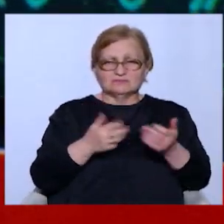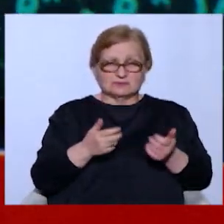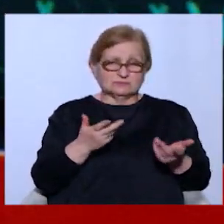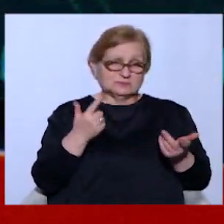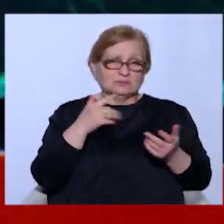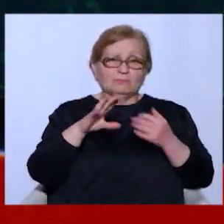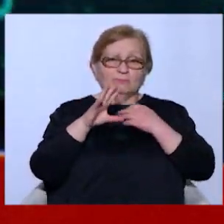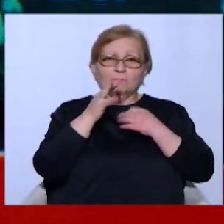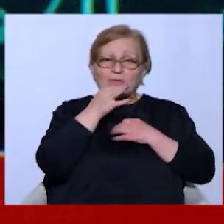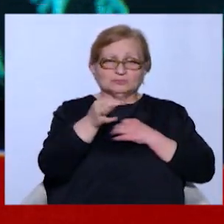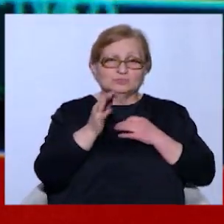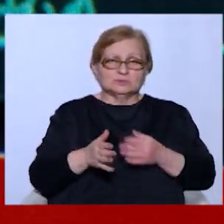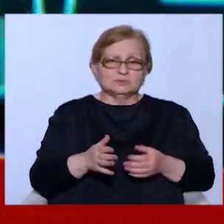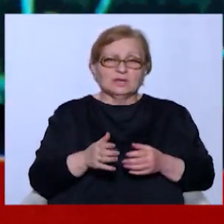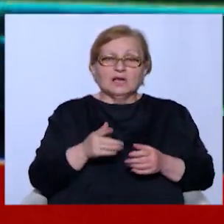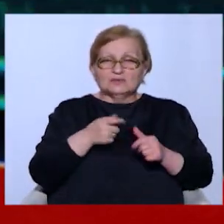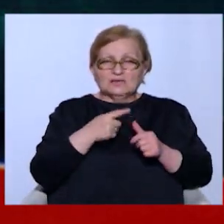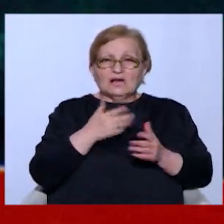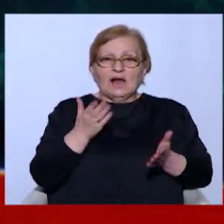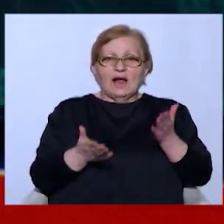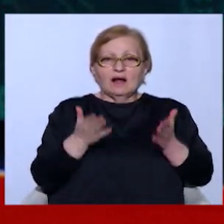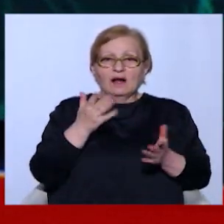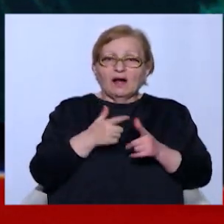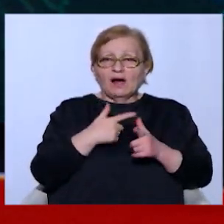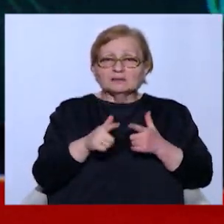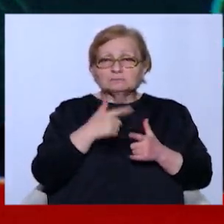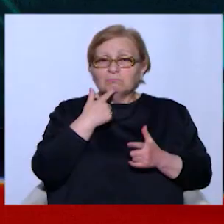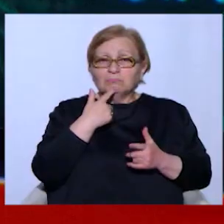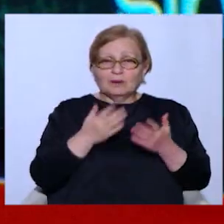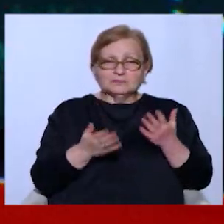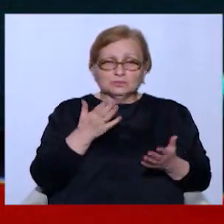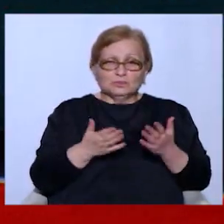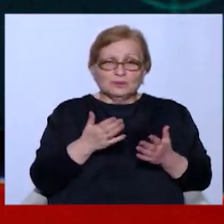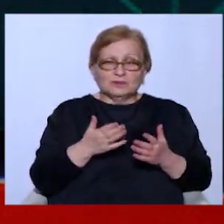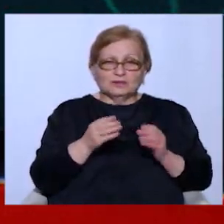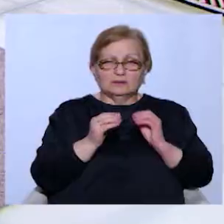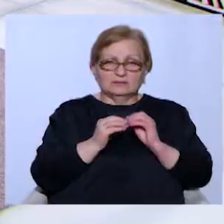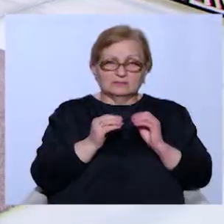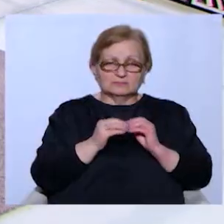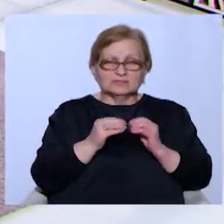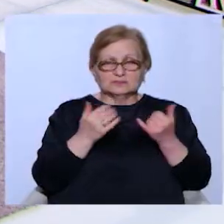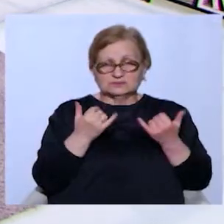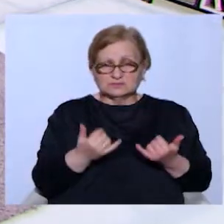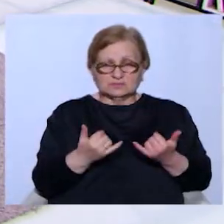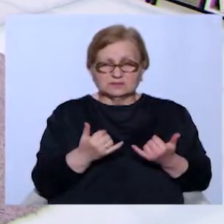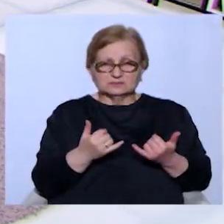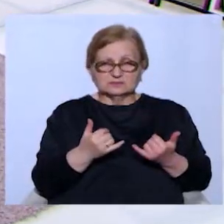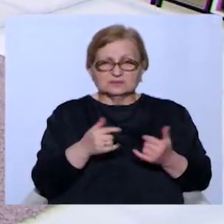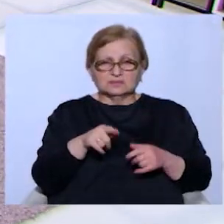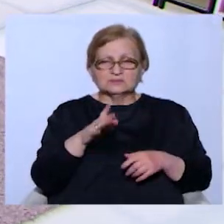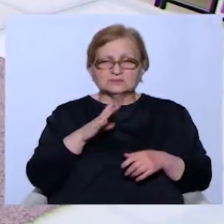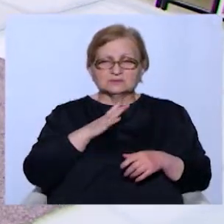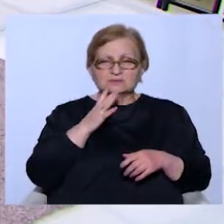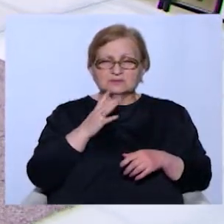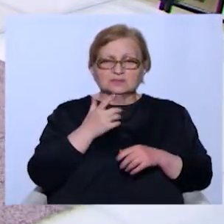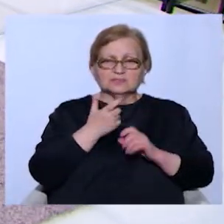გავიგებთ. მოკლედ, ალბათობის გამრდება ჩვენ კარგად ვიცით, მეათე კლასშიც და ეხლაც ეს იყო